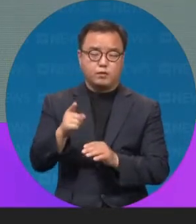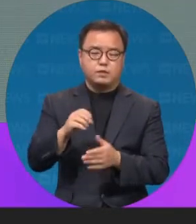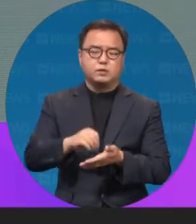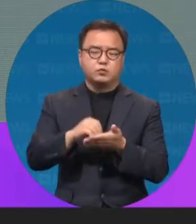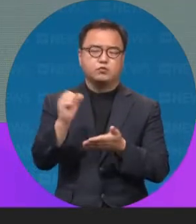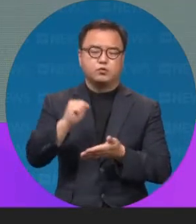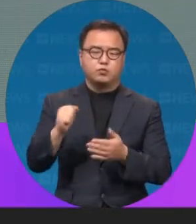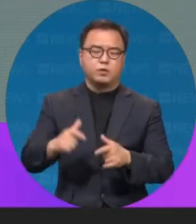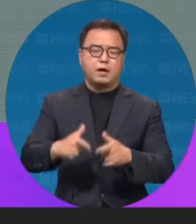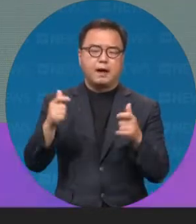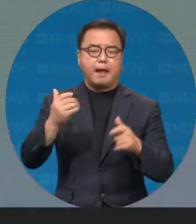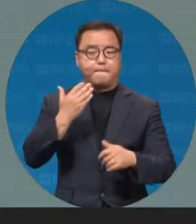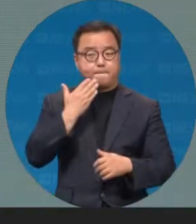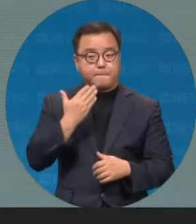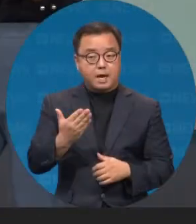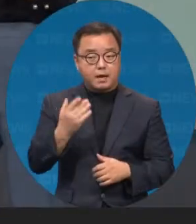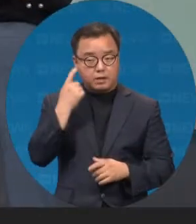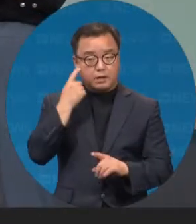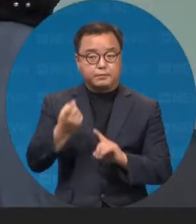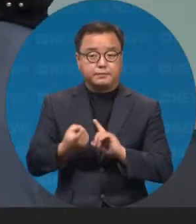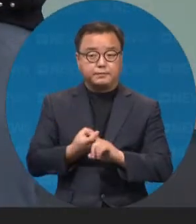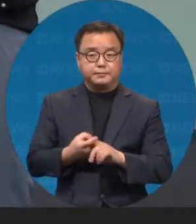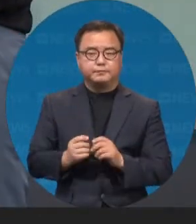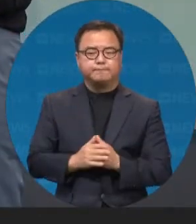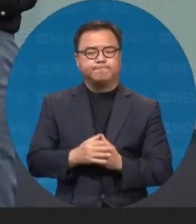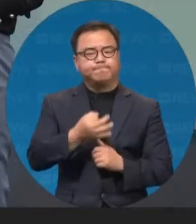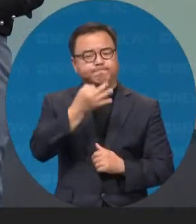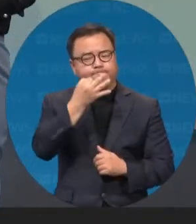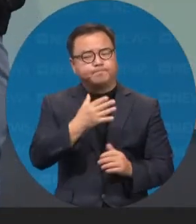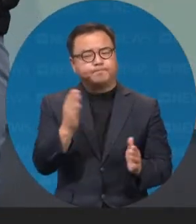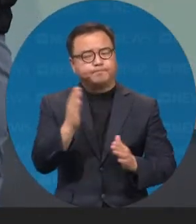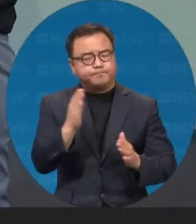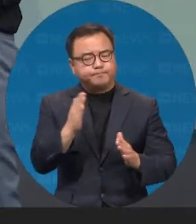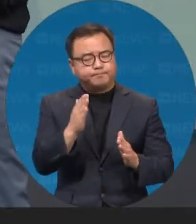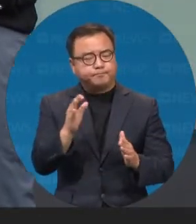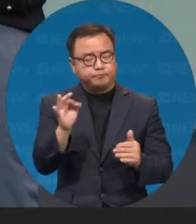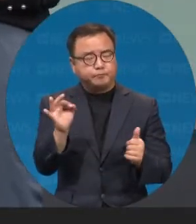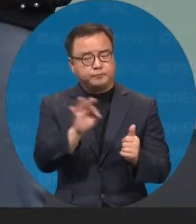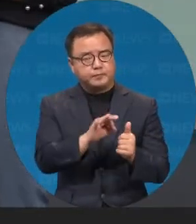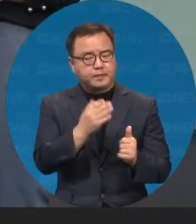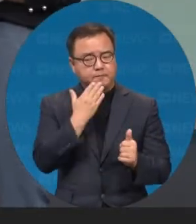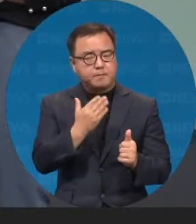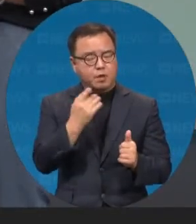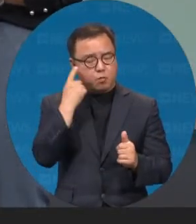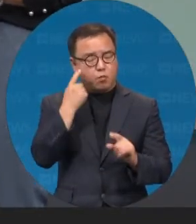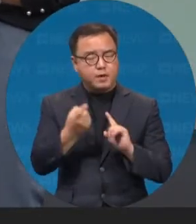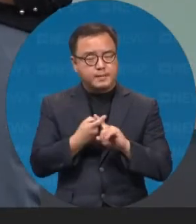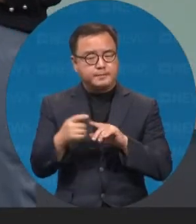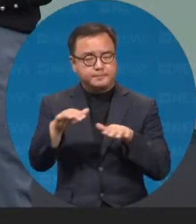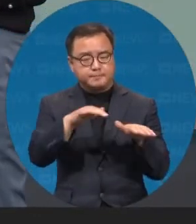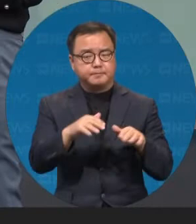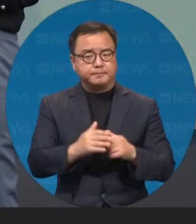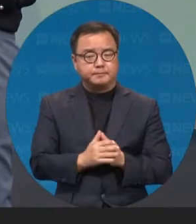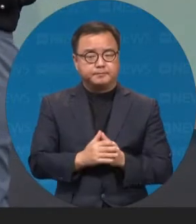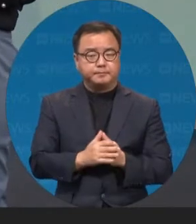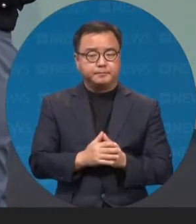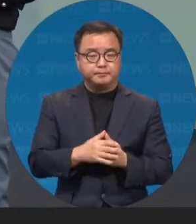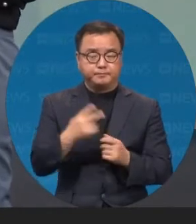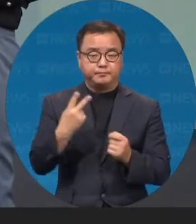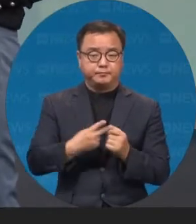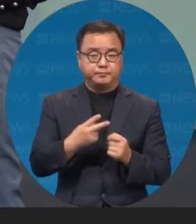있을지 주목되고 있습니다 4 핸드 학생들 교육계를 더 받을 수 있을지 주목해 보도록 하구요 두번째 소식 보겠습니다 하워드 데